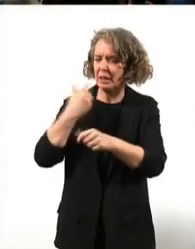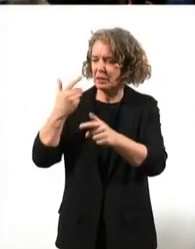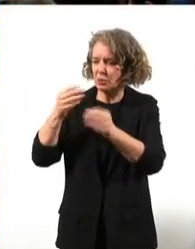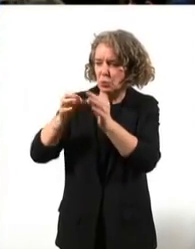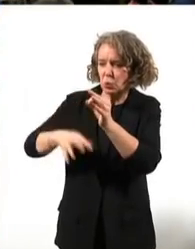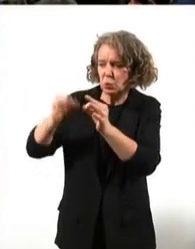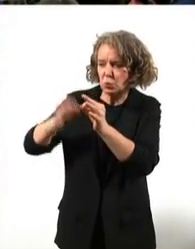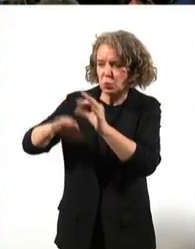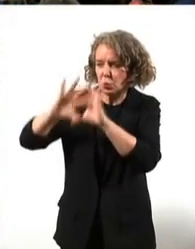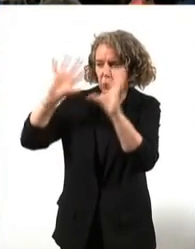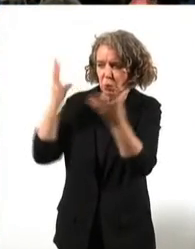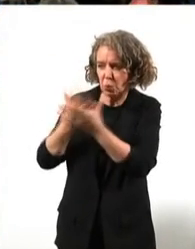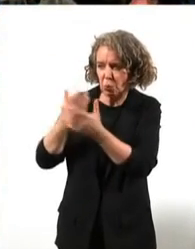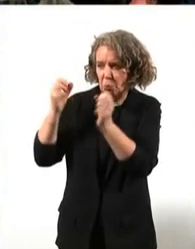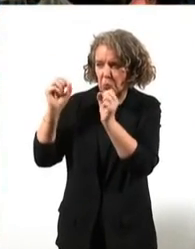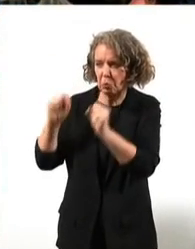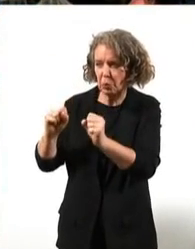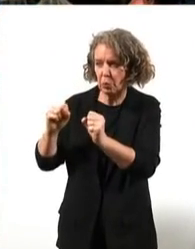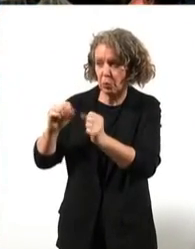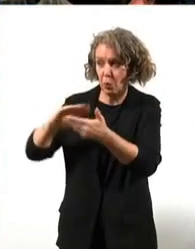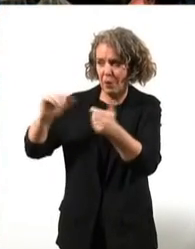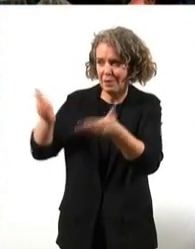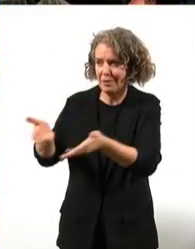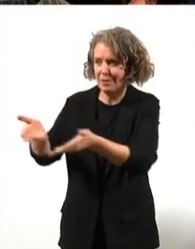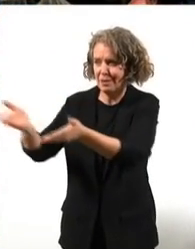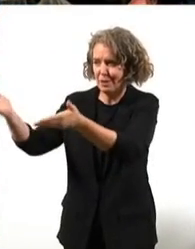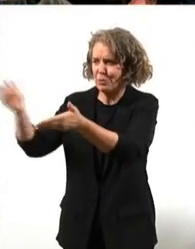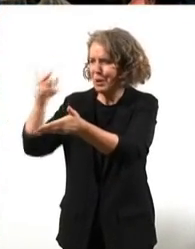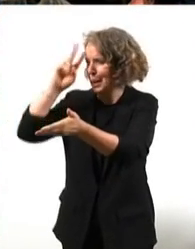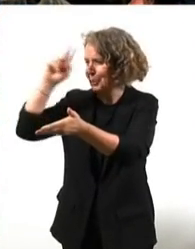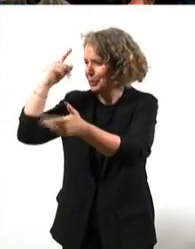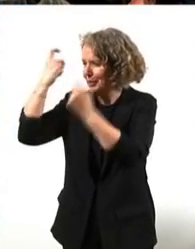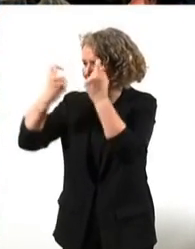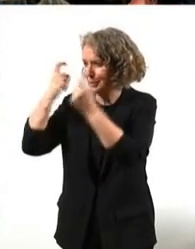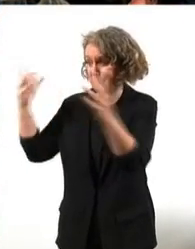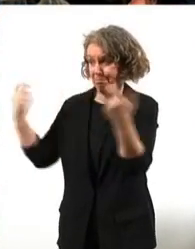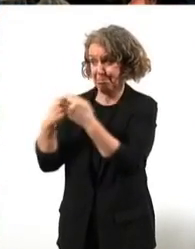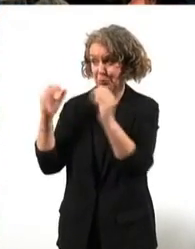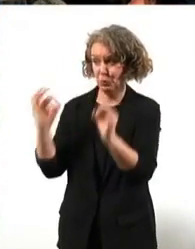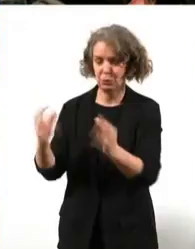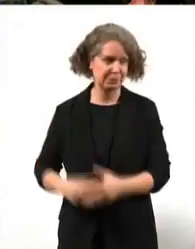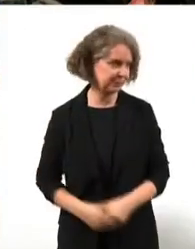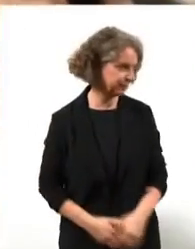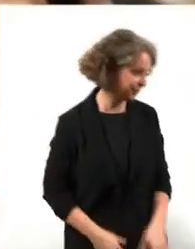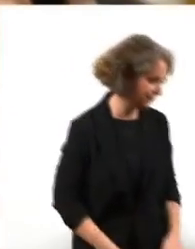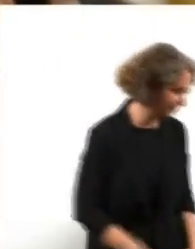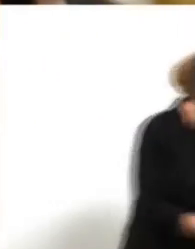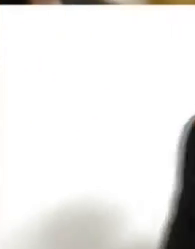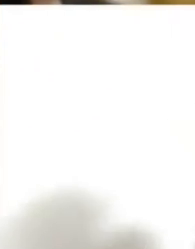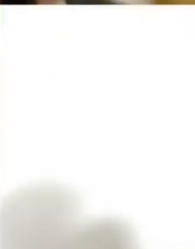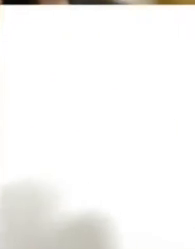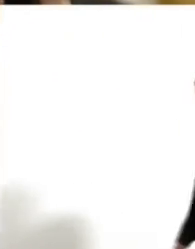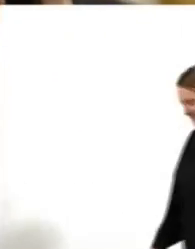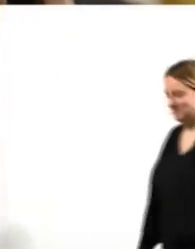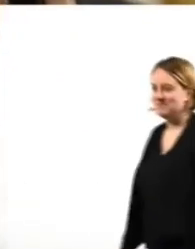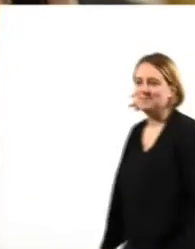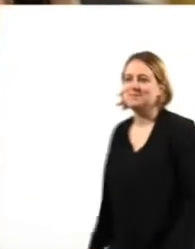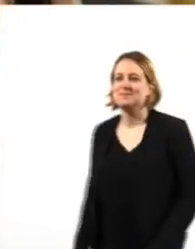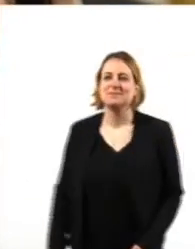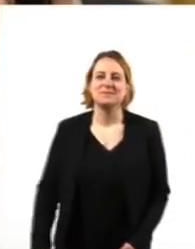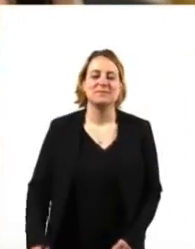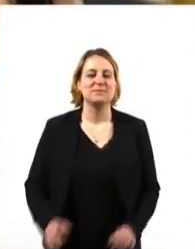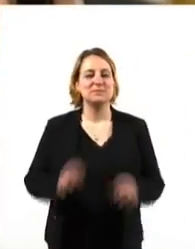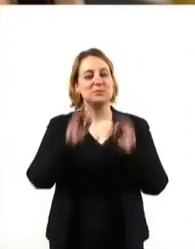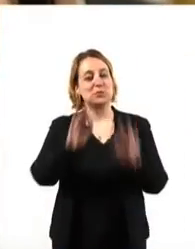suppose que tout ça résonne avec vos habituelles réflexions. Oui, bien sûr. Merci de me donner la parole.